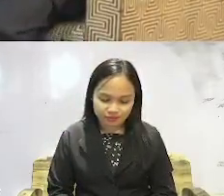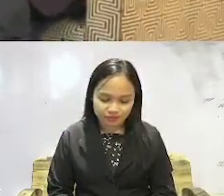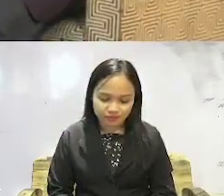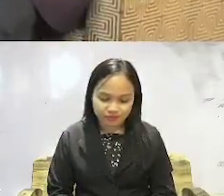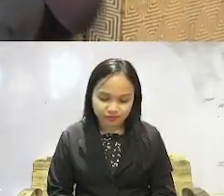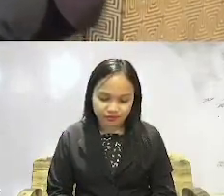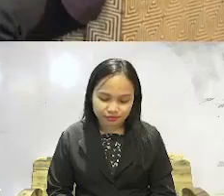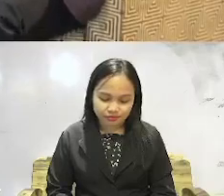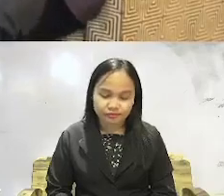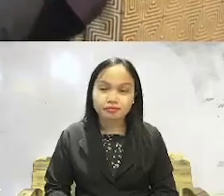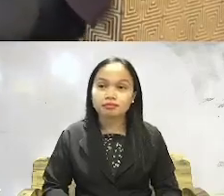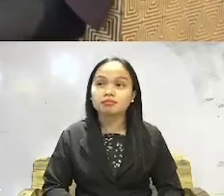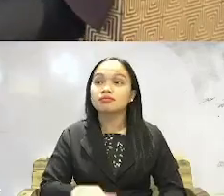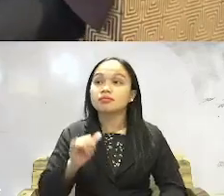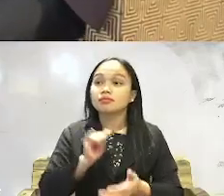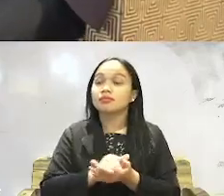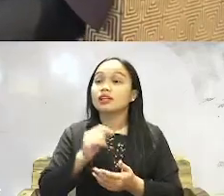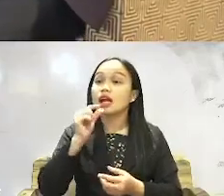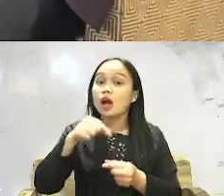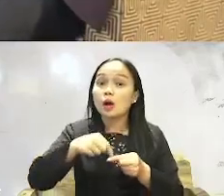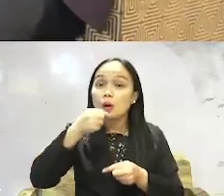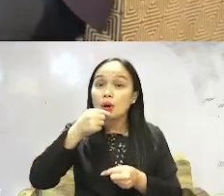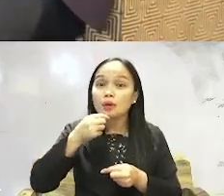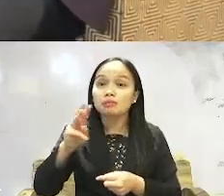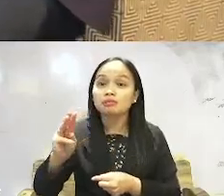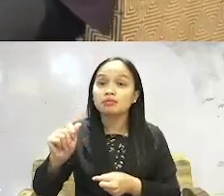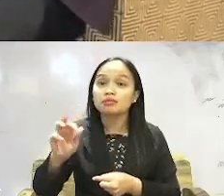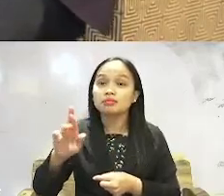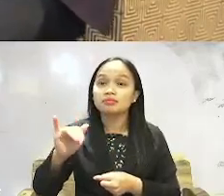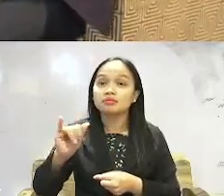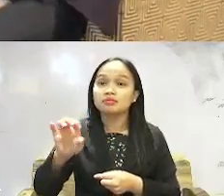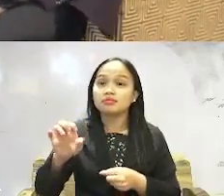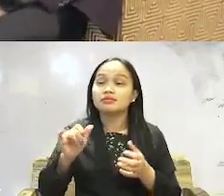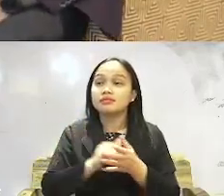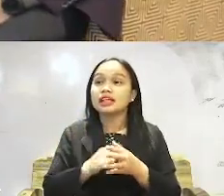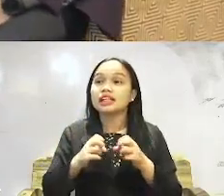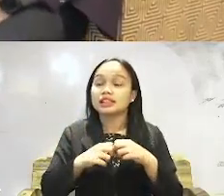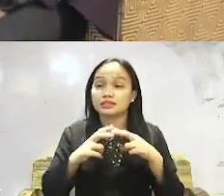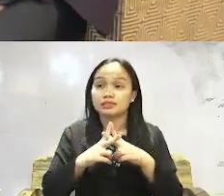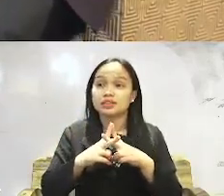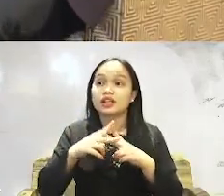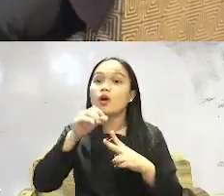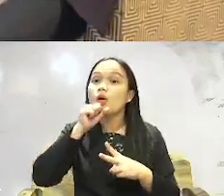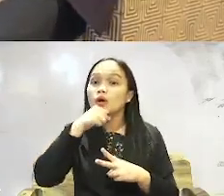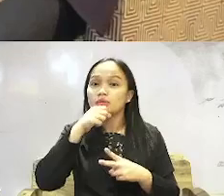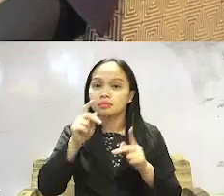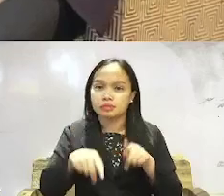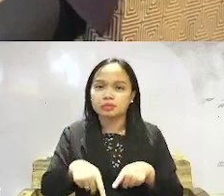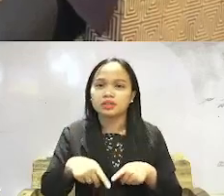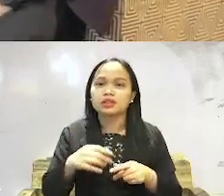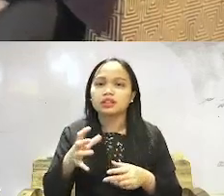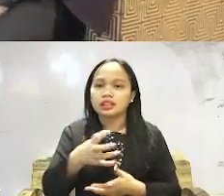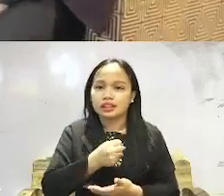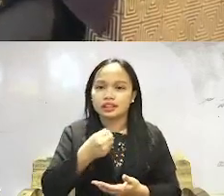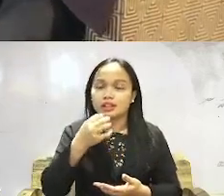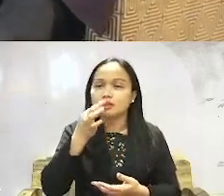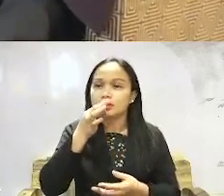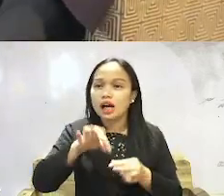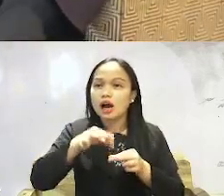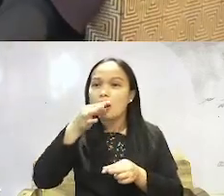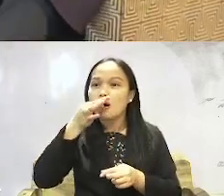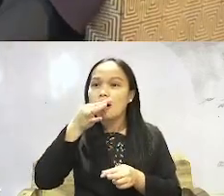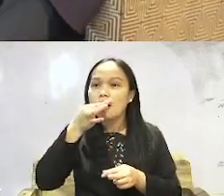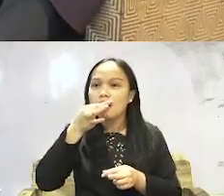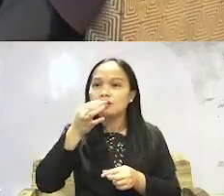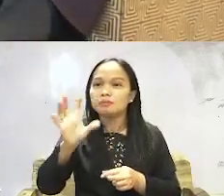ice ni. Yan yung biscuit na kahit matanda, aagawan talaga yung bata. Oo, totoo yan, totoo yan. Siya yung tipong ilalapag mo